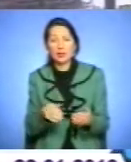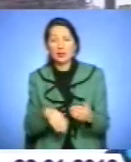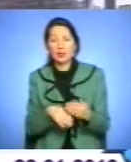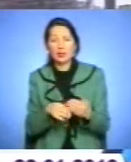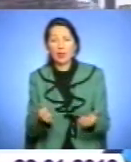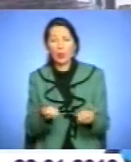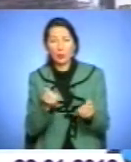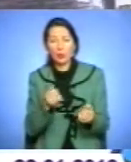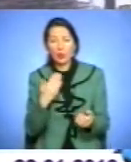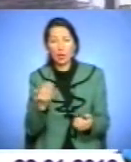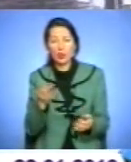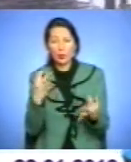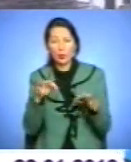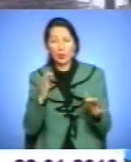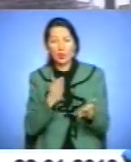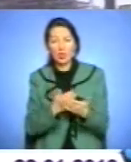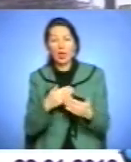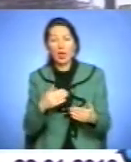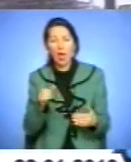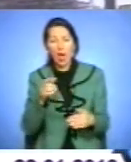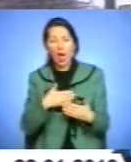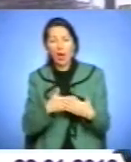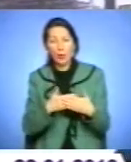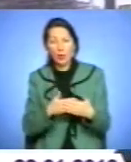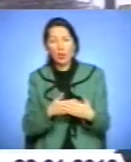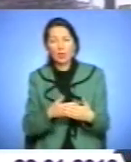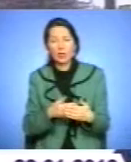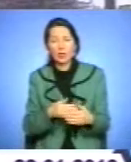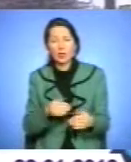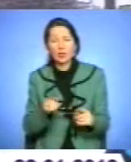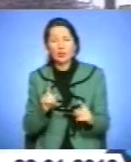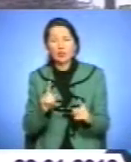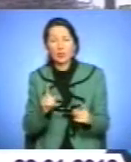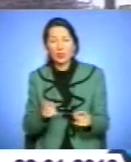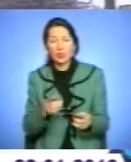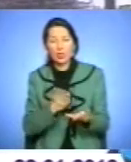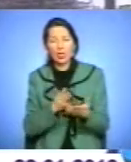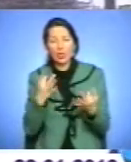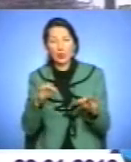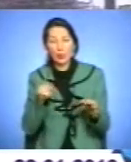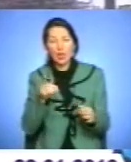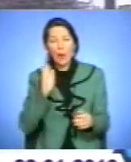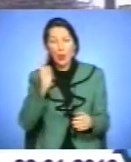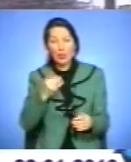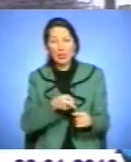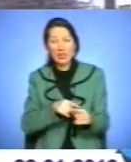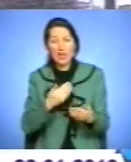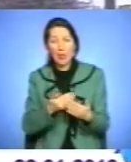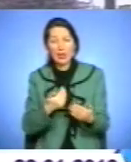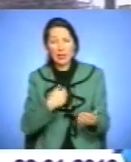громадянські цінності, є свобода і те майбутнє, яке перед нами